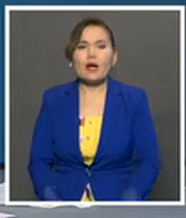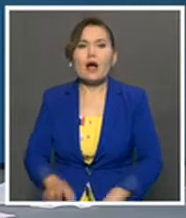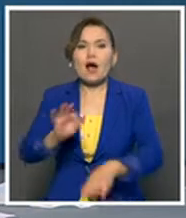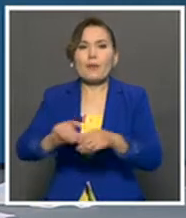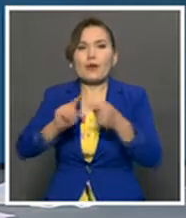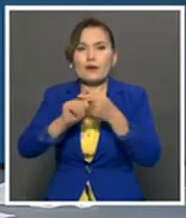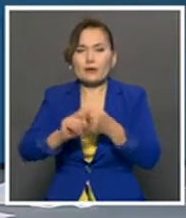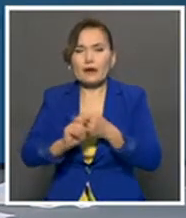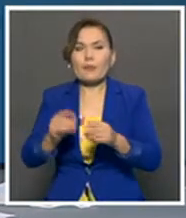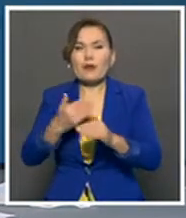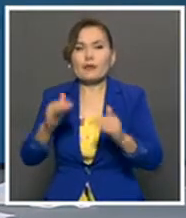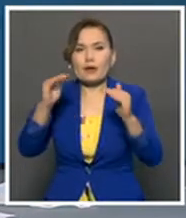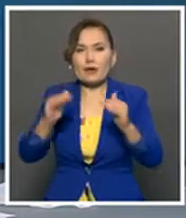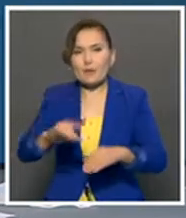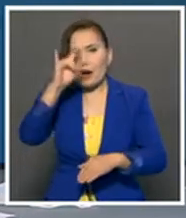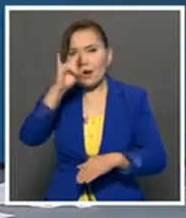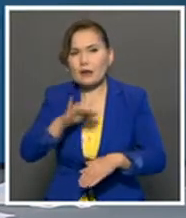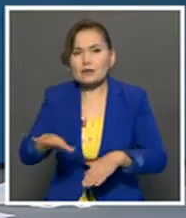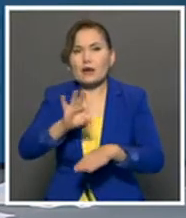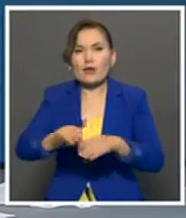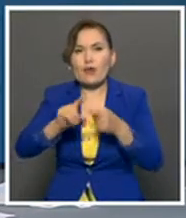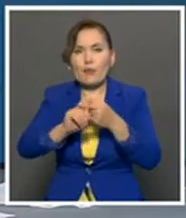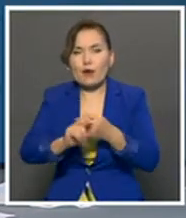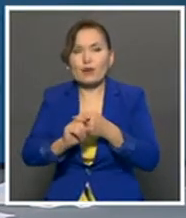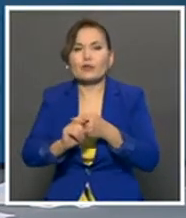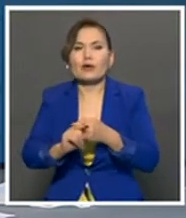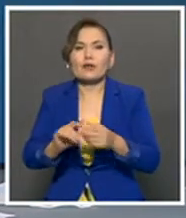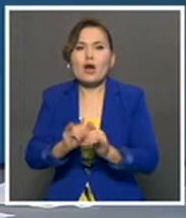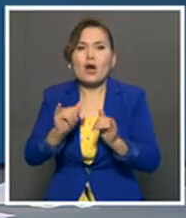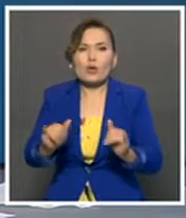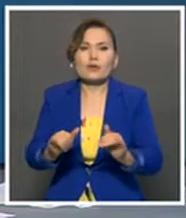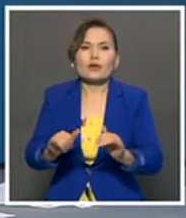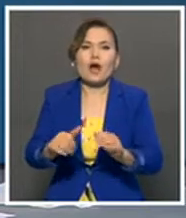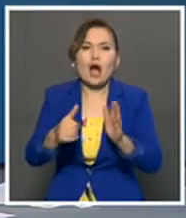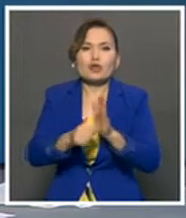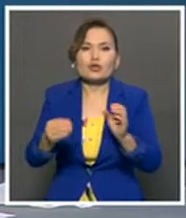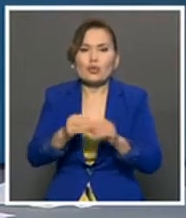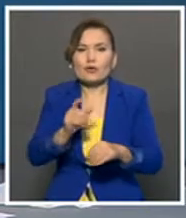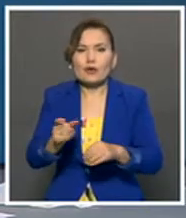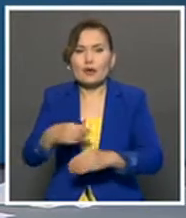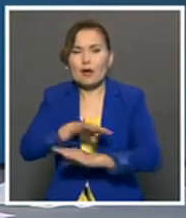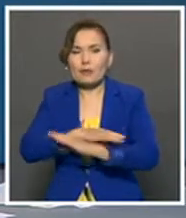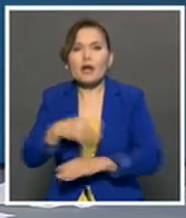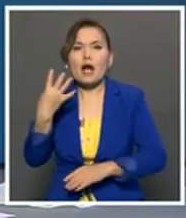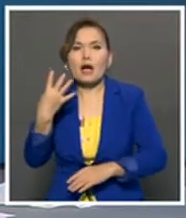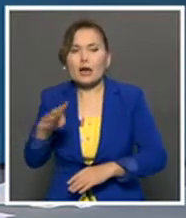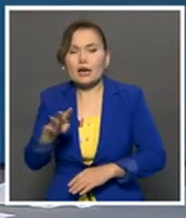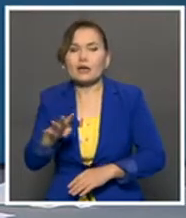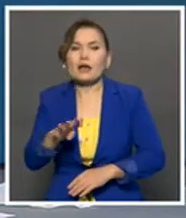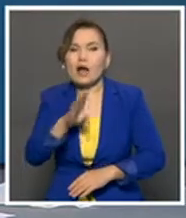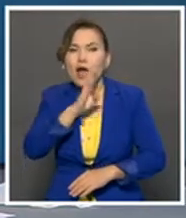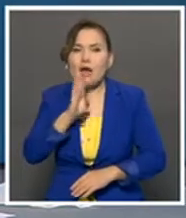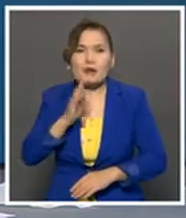Аурудың беті қайтқанымен елде коронавирустан қайтыс болғандар саны 610 адамға жетті. Оның 40-қа жуығы жүкті әйелдер. Бұл туралы денсаулық